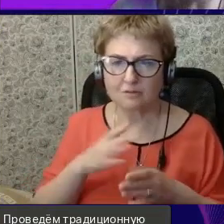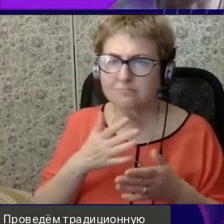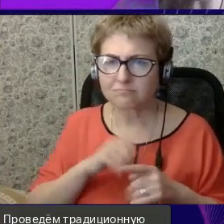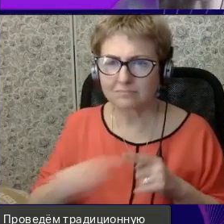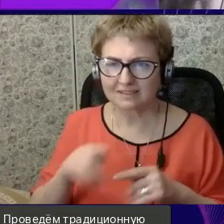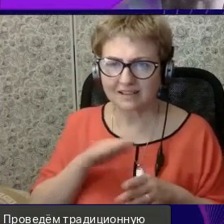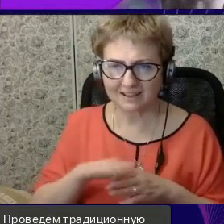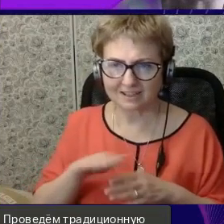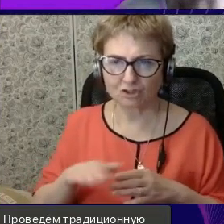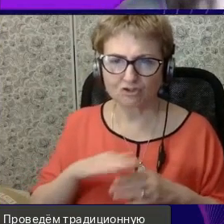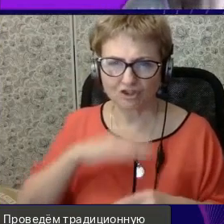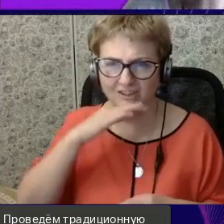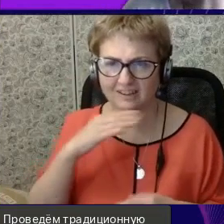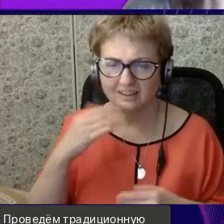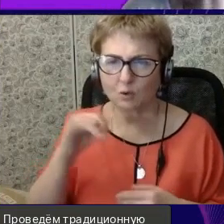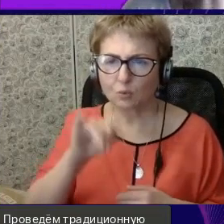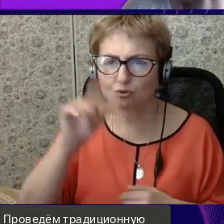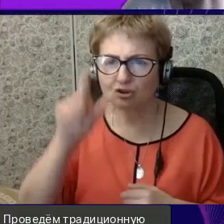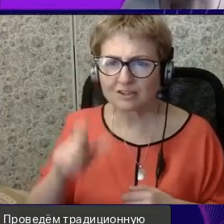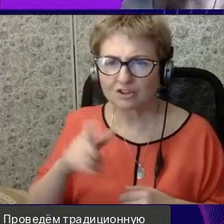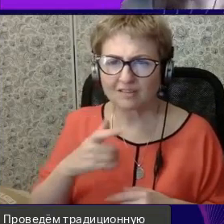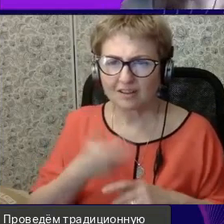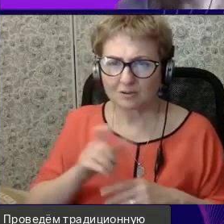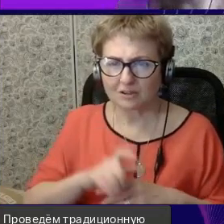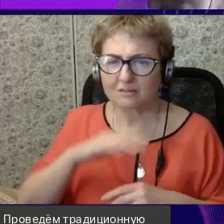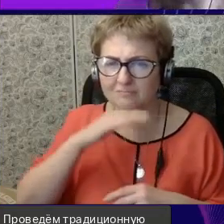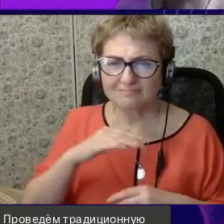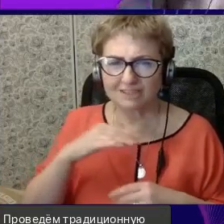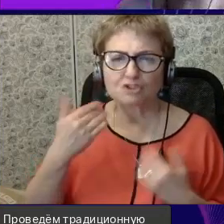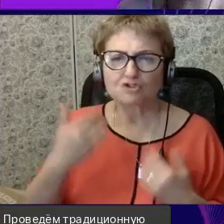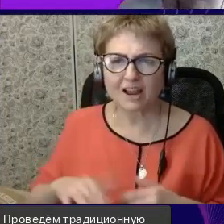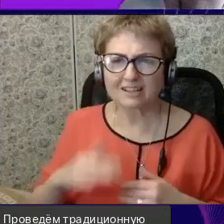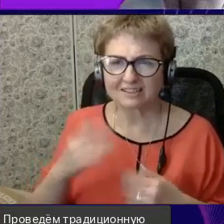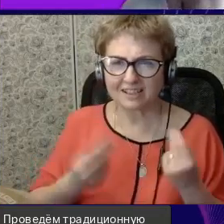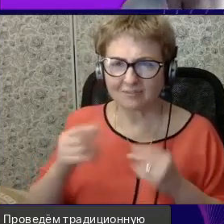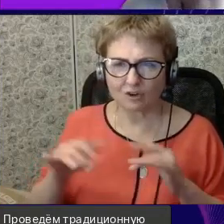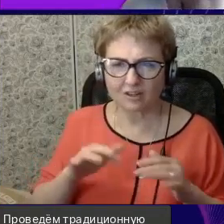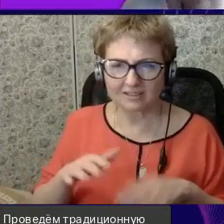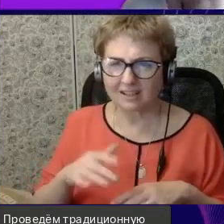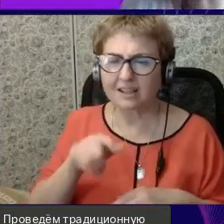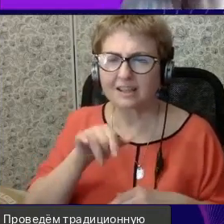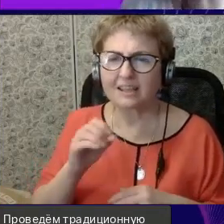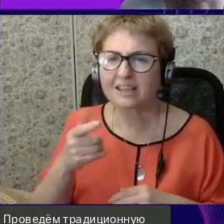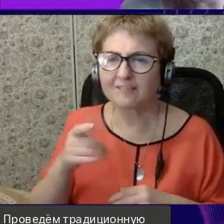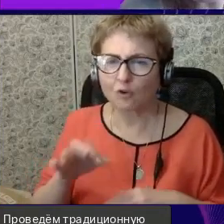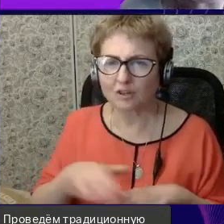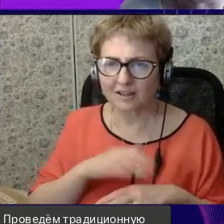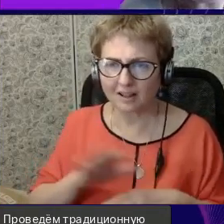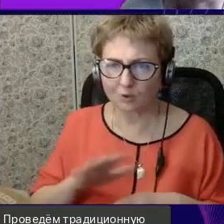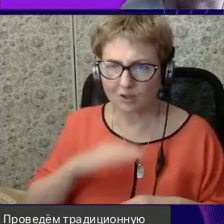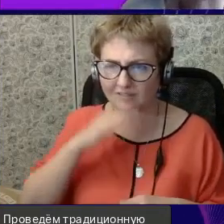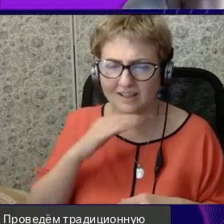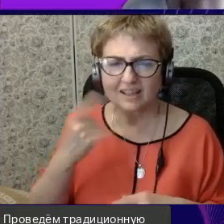и серьезная проблема. Что она дает? Это быстрое насыщение у человека, то есть как бы человек перенасыщается